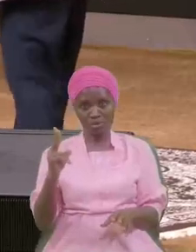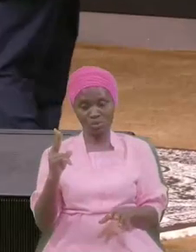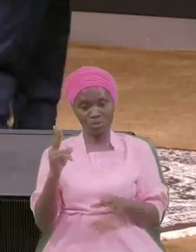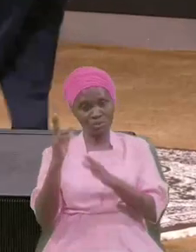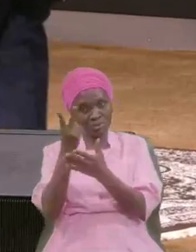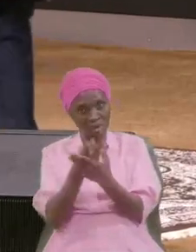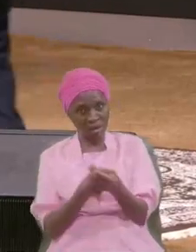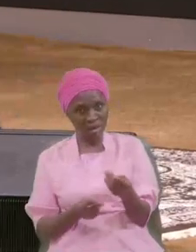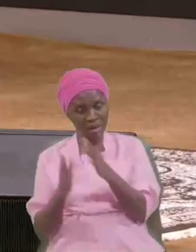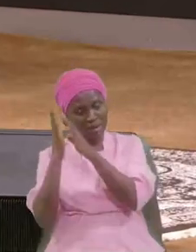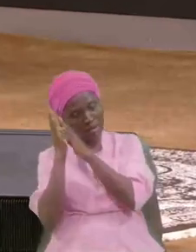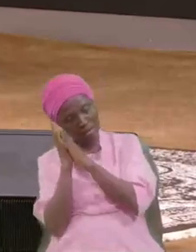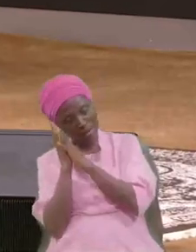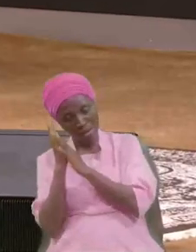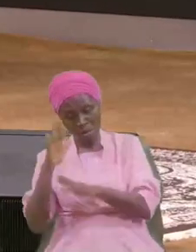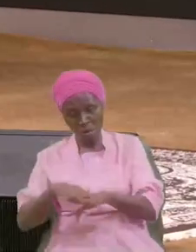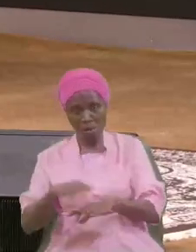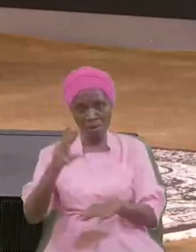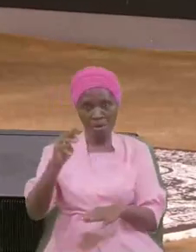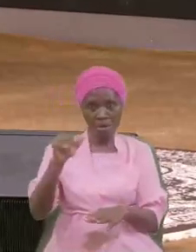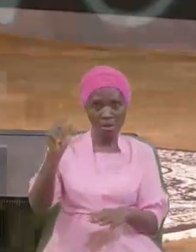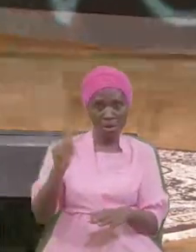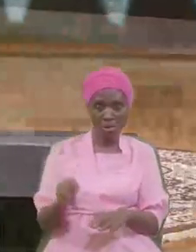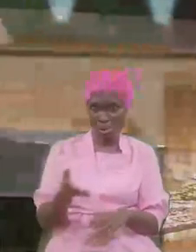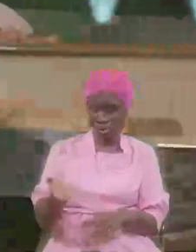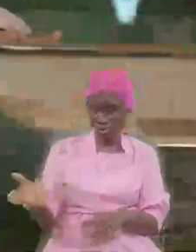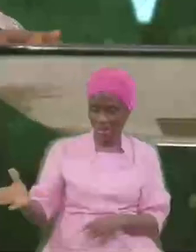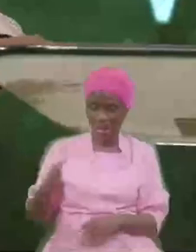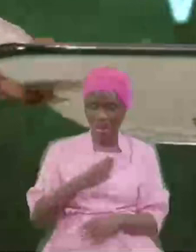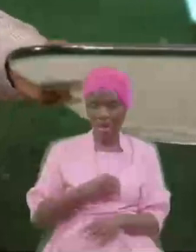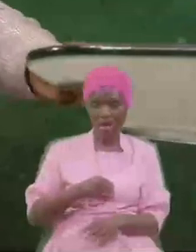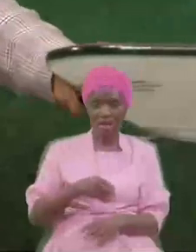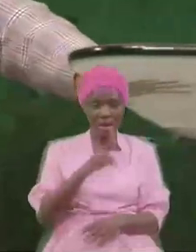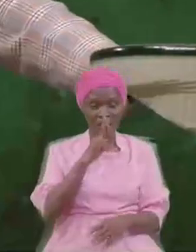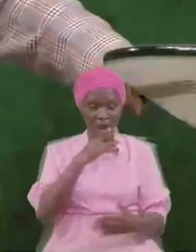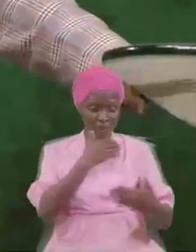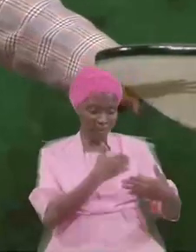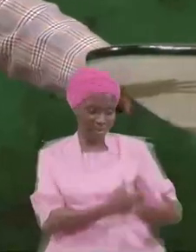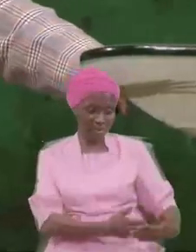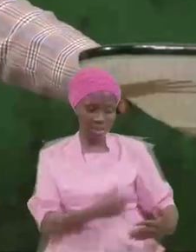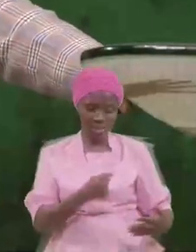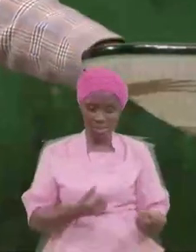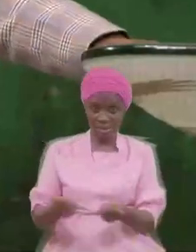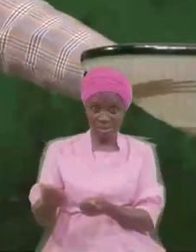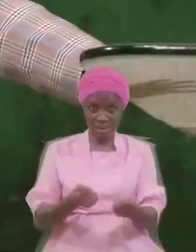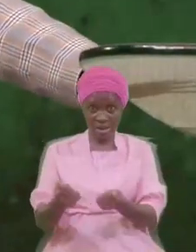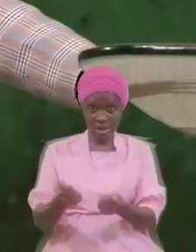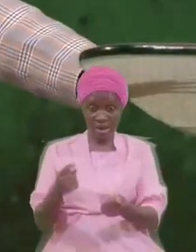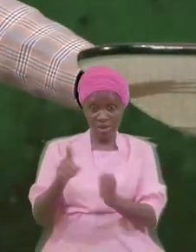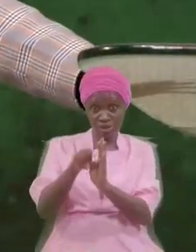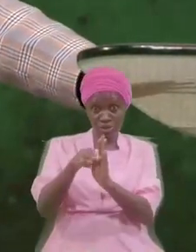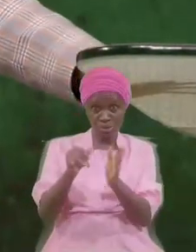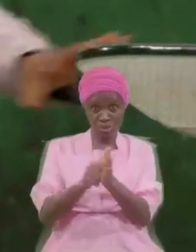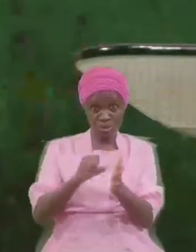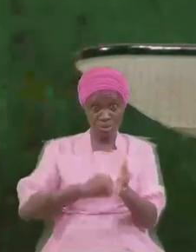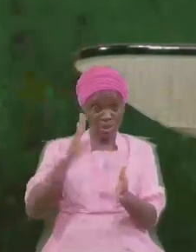sur une natte. Et on les a mis devant ma voiture au niveau de la portière que je dois ouvrir